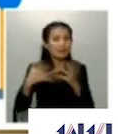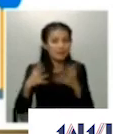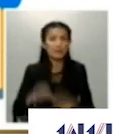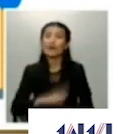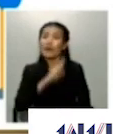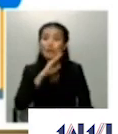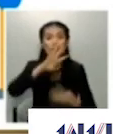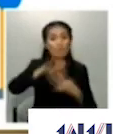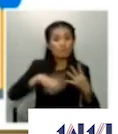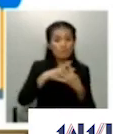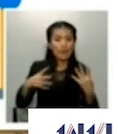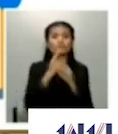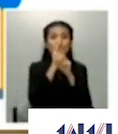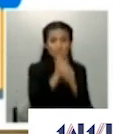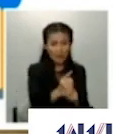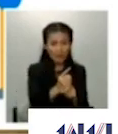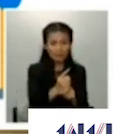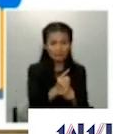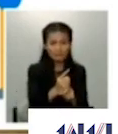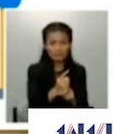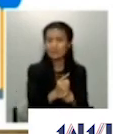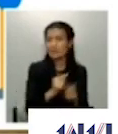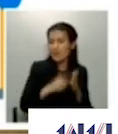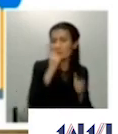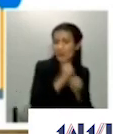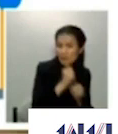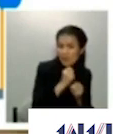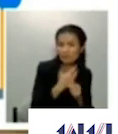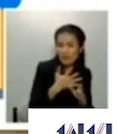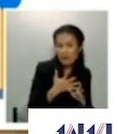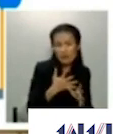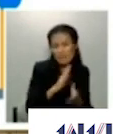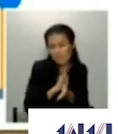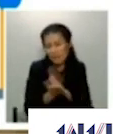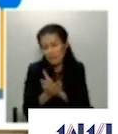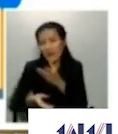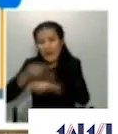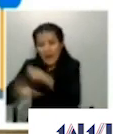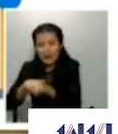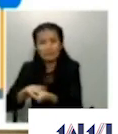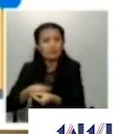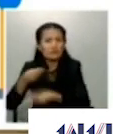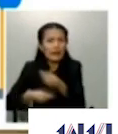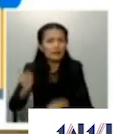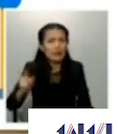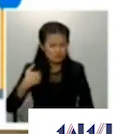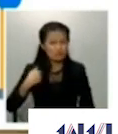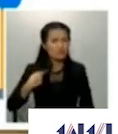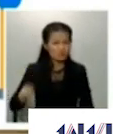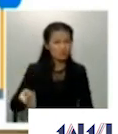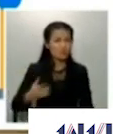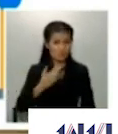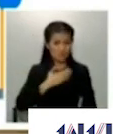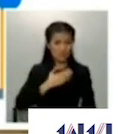ช้แผนตรงนี้ตั้งผลิตแปรรูปตลาดตลาดซื้อขายล่วงหน้าอยู่ที่ไหนมันมีอยู่แล้วเราสาม